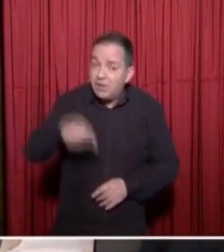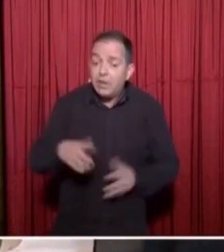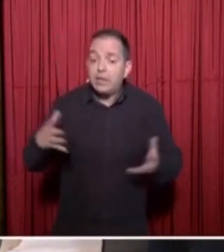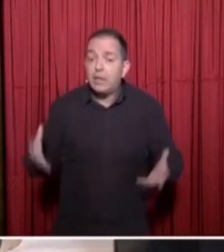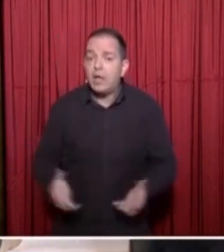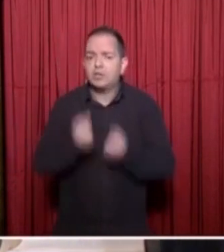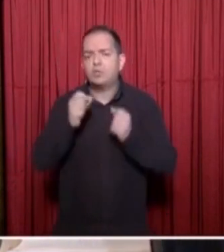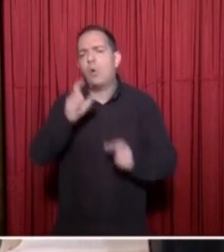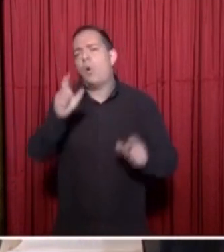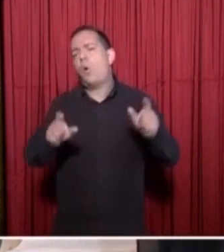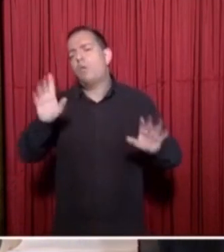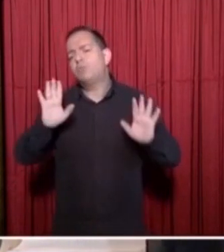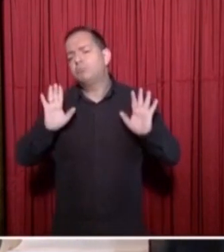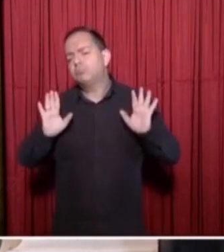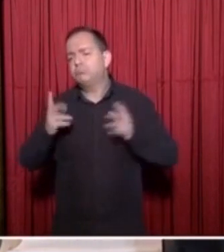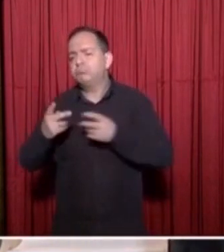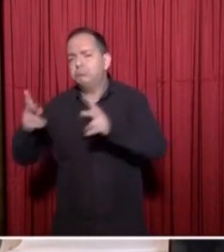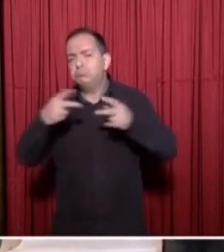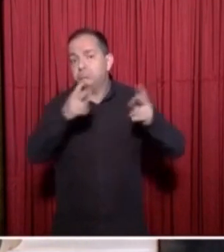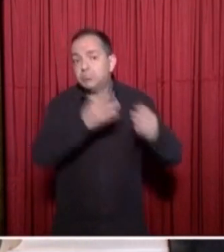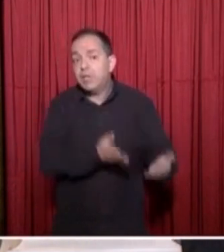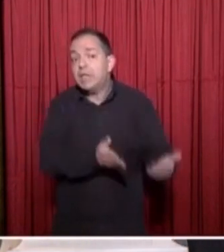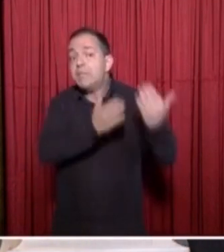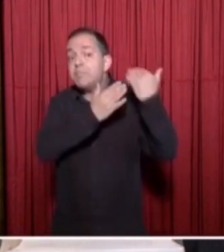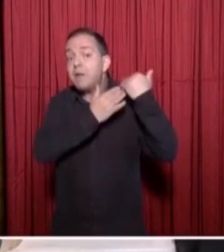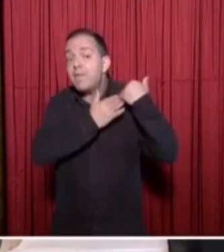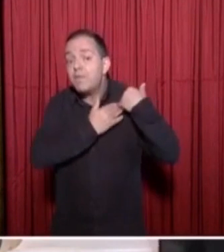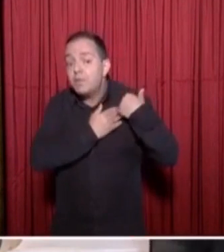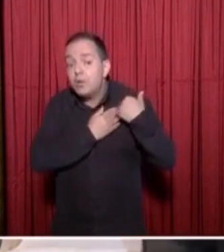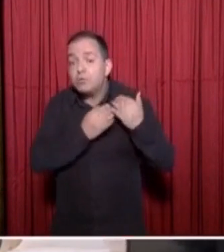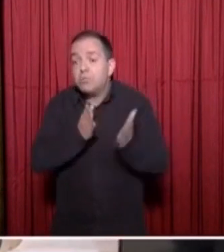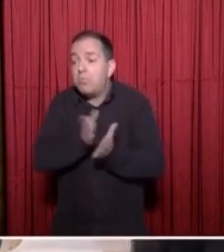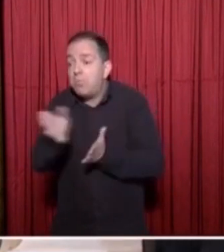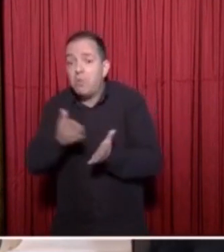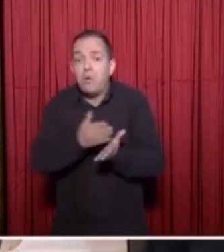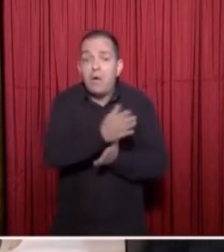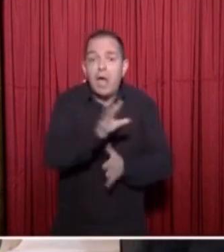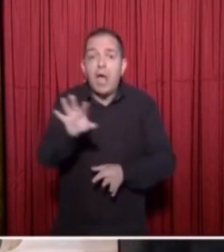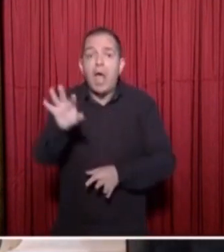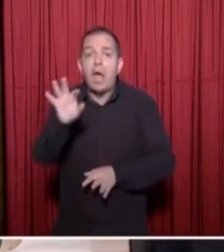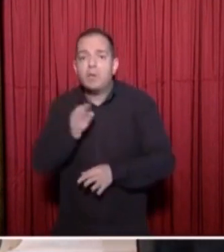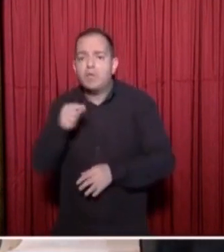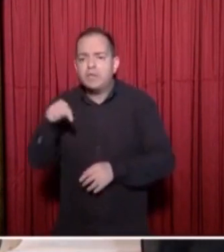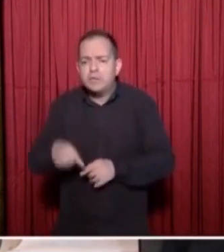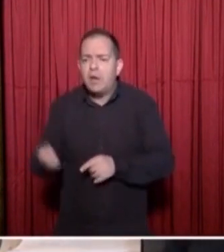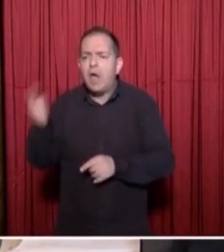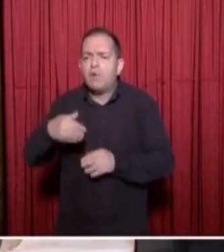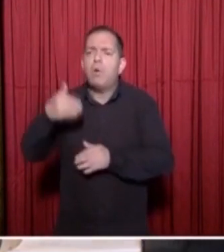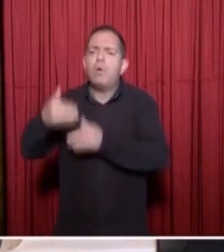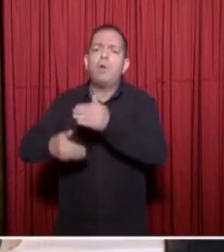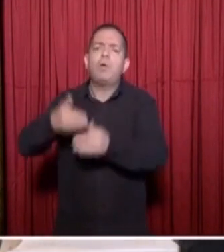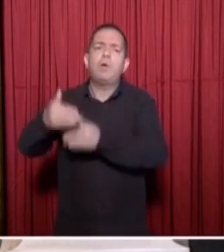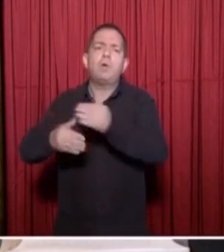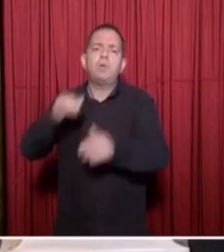ως ελεύθερος καθίσταται και υπεύθυνος για την επιλογή του τώρα και αύριο και εις τους